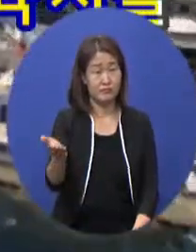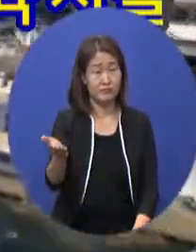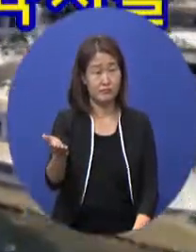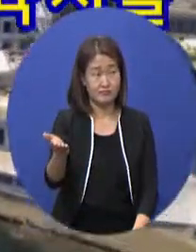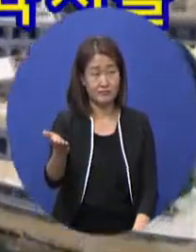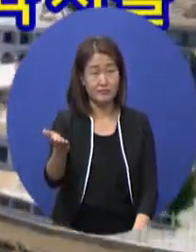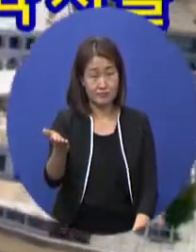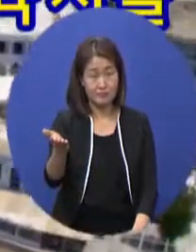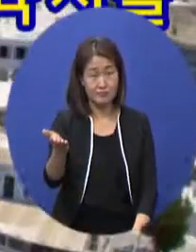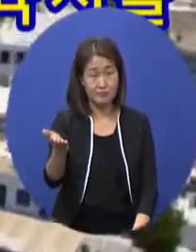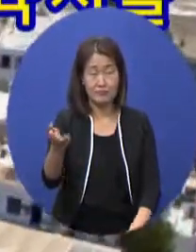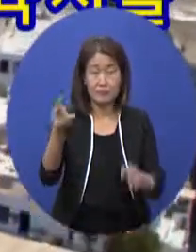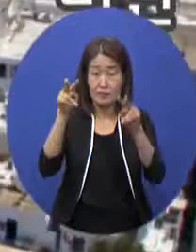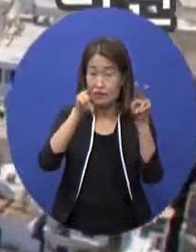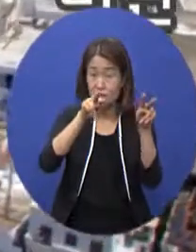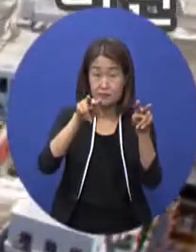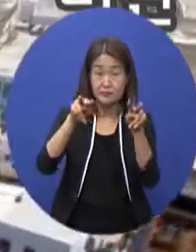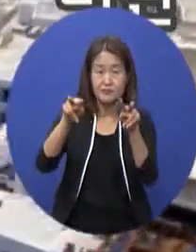육지를